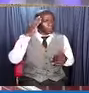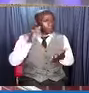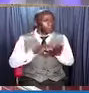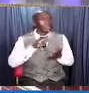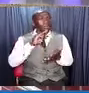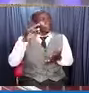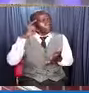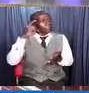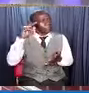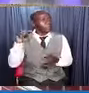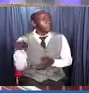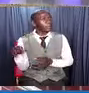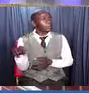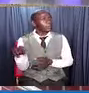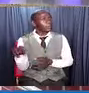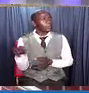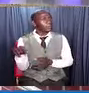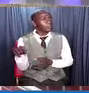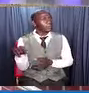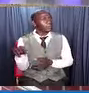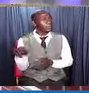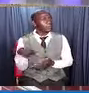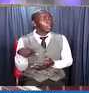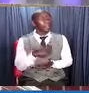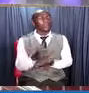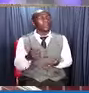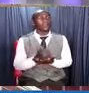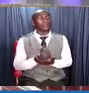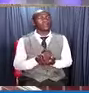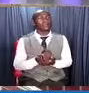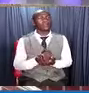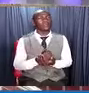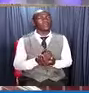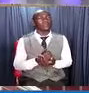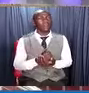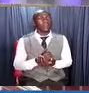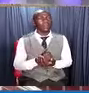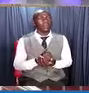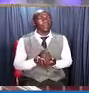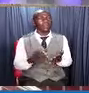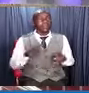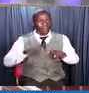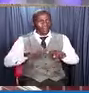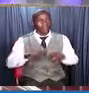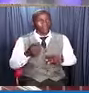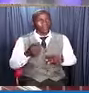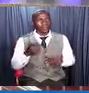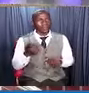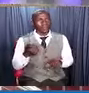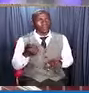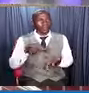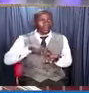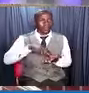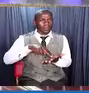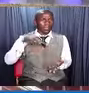hapa. They know that this one doesn't belong here. Amen. Amen. Ah watu wamekaa kidogo. Or people have sat for a little.